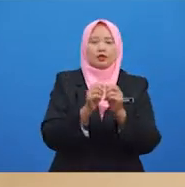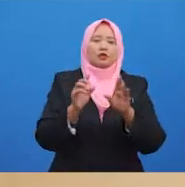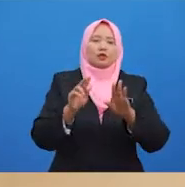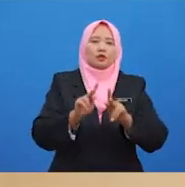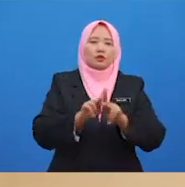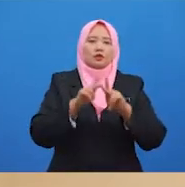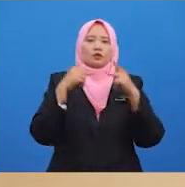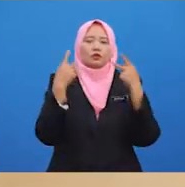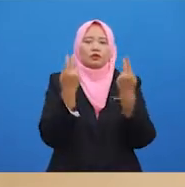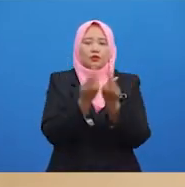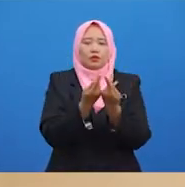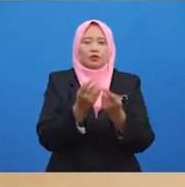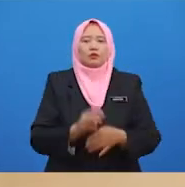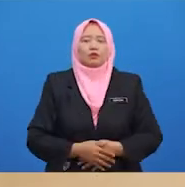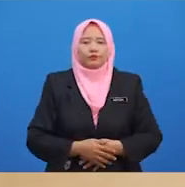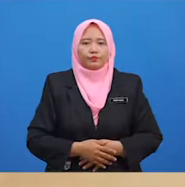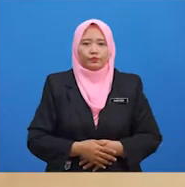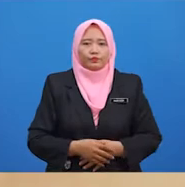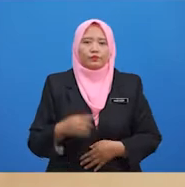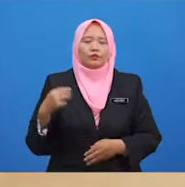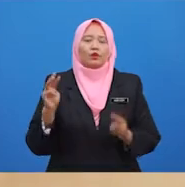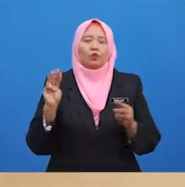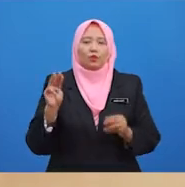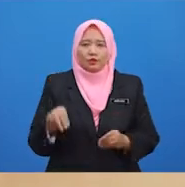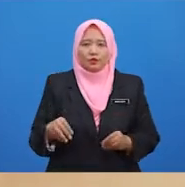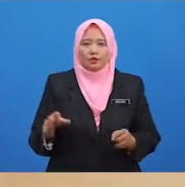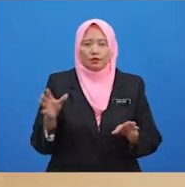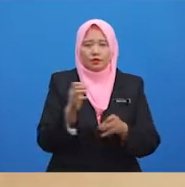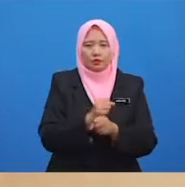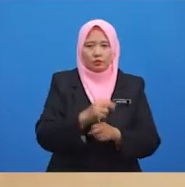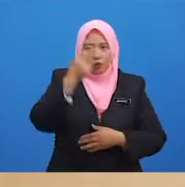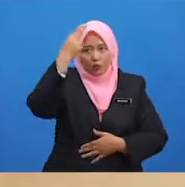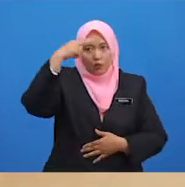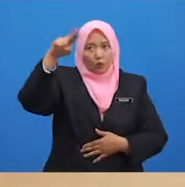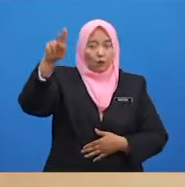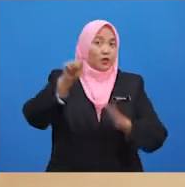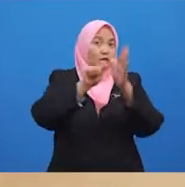wajarlah barisan pejuang ini diberi penghormatan yang tertinggi dalam negara.